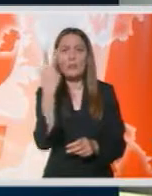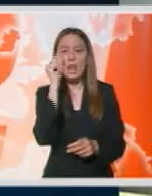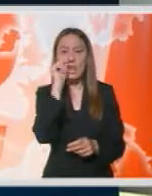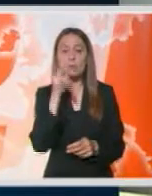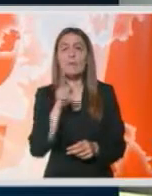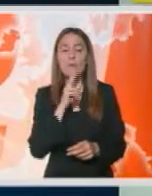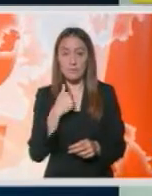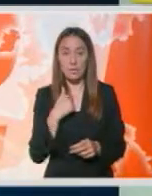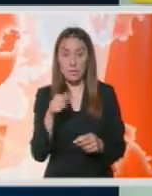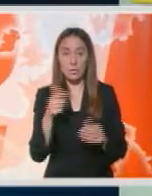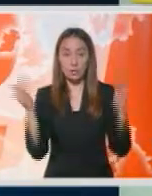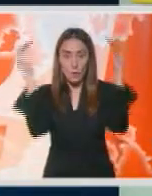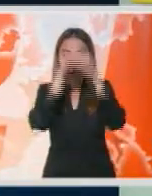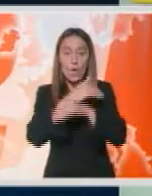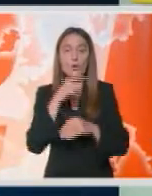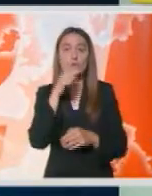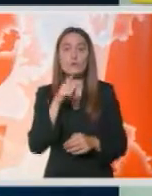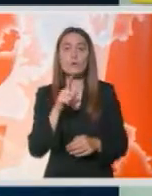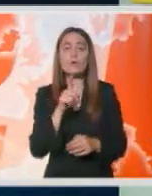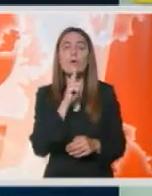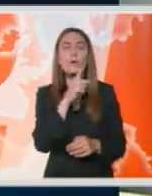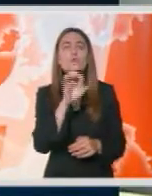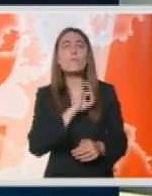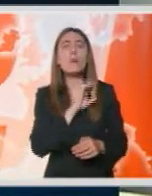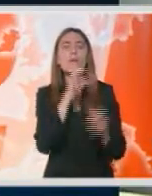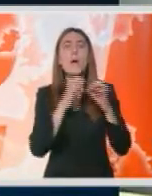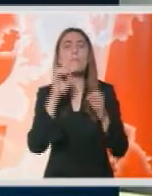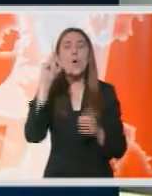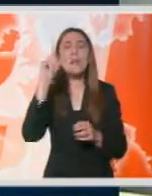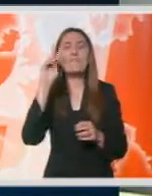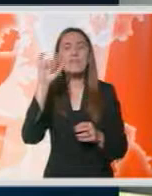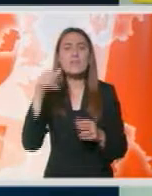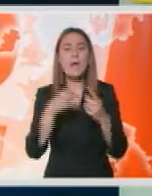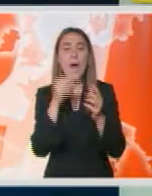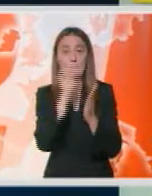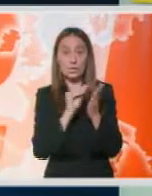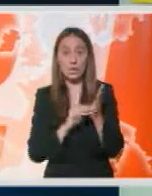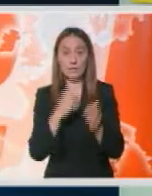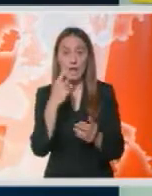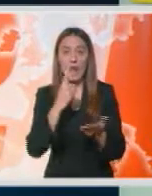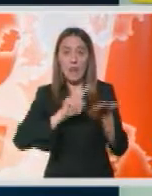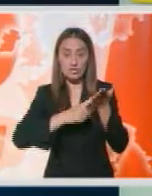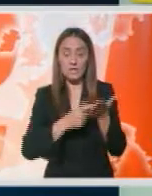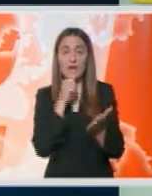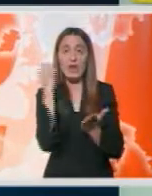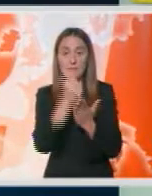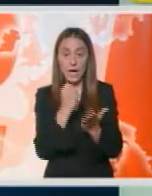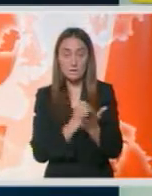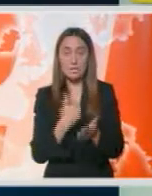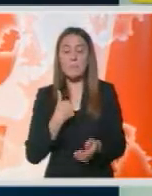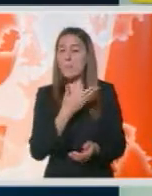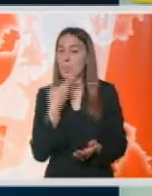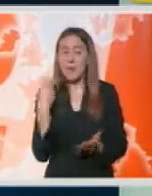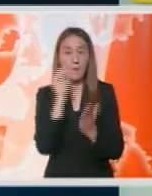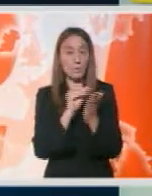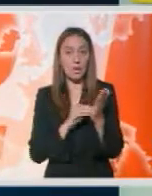koje smo, se... U toku noći smo... koji su poginuli u Boliviji, jel? Znači, na osnovu podataka iz ličnih karata i pasoša, a mi nemamo podatke